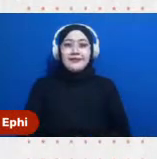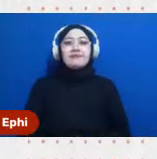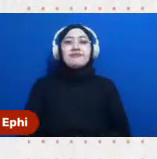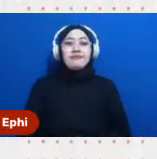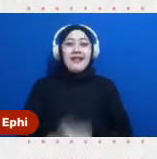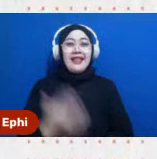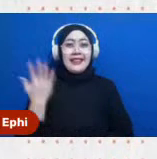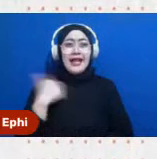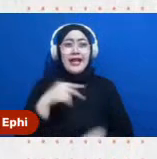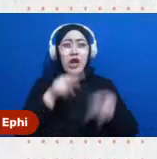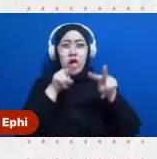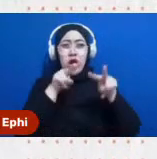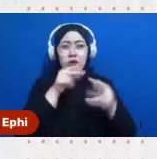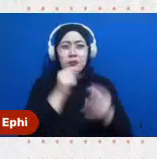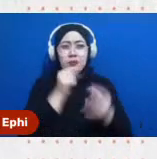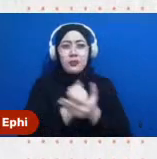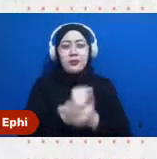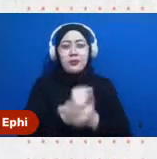nih ya.